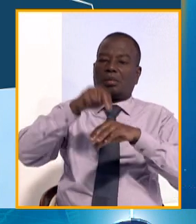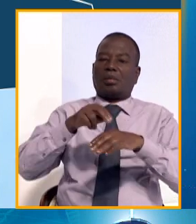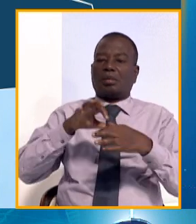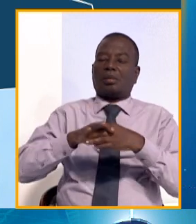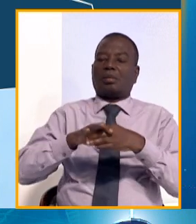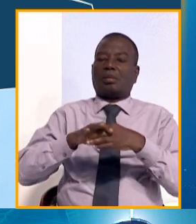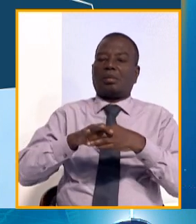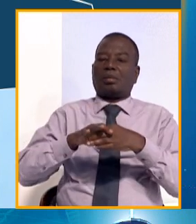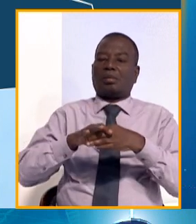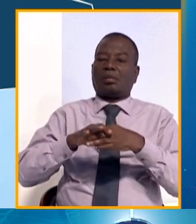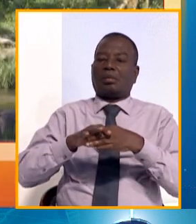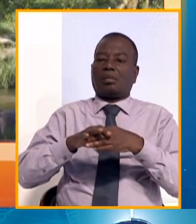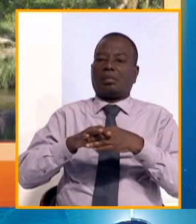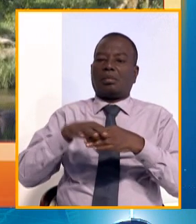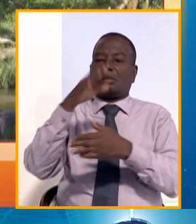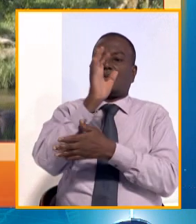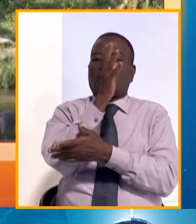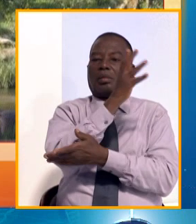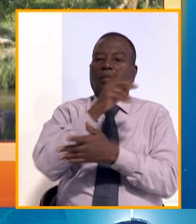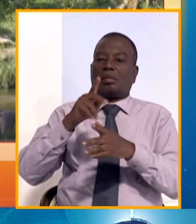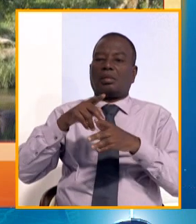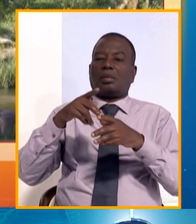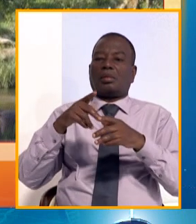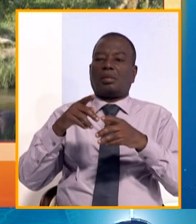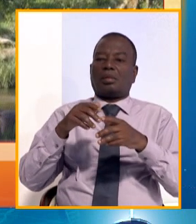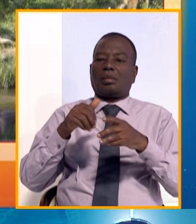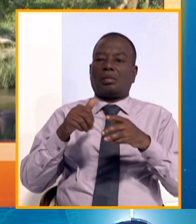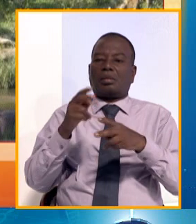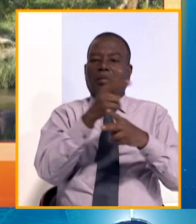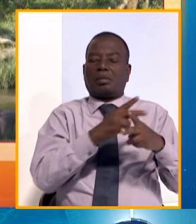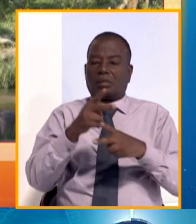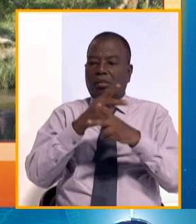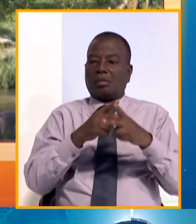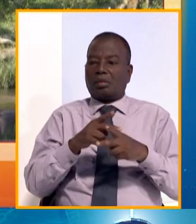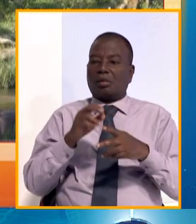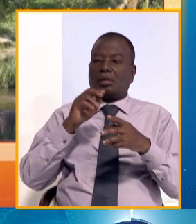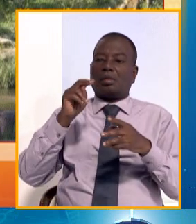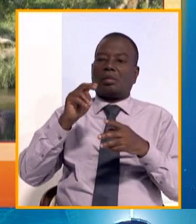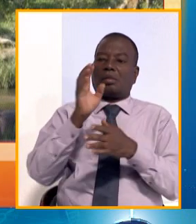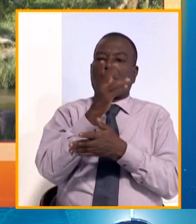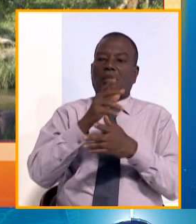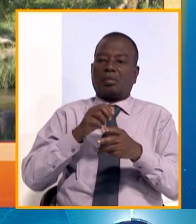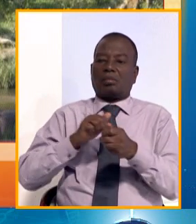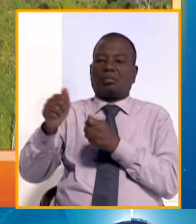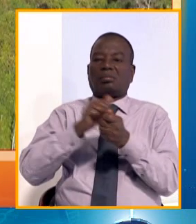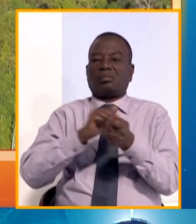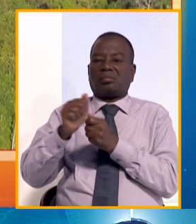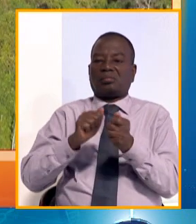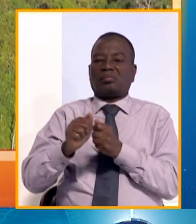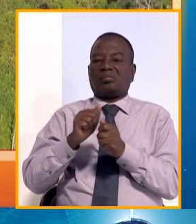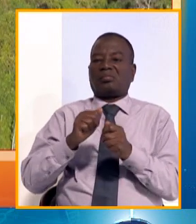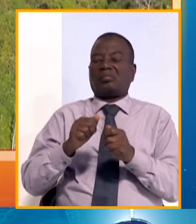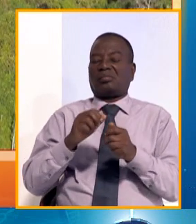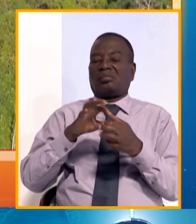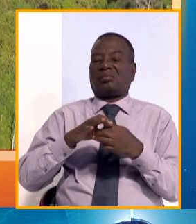forêt classée de Dassioko est en cours. Une forêt détruite presque de moitié, d'où cet atelier